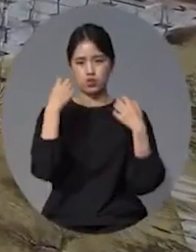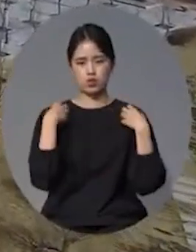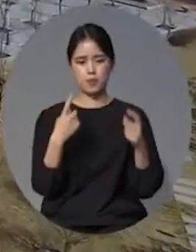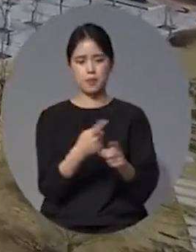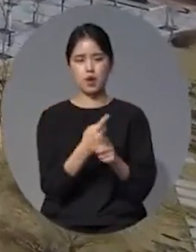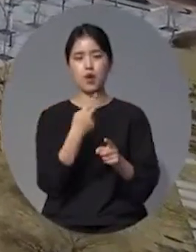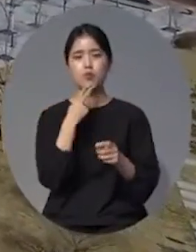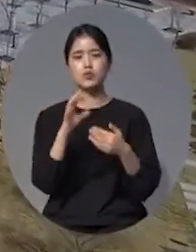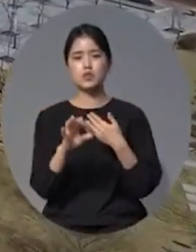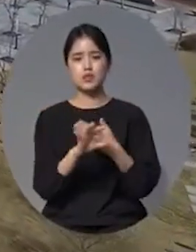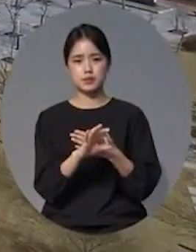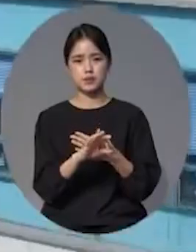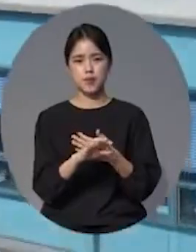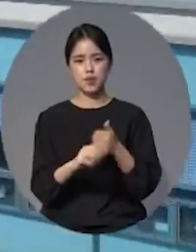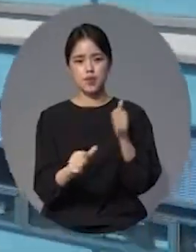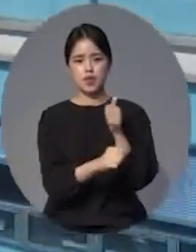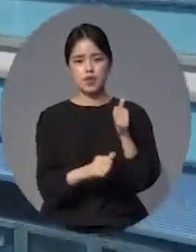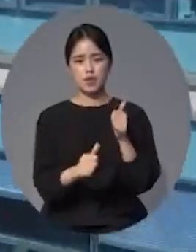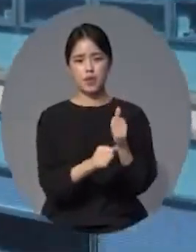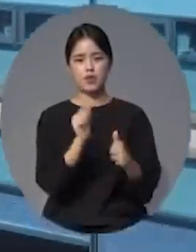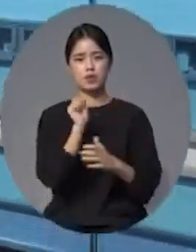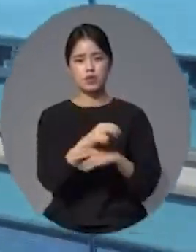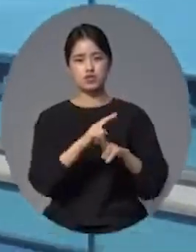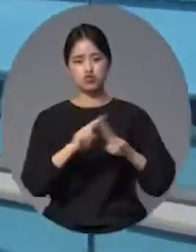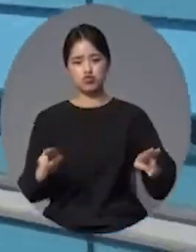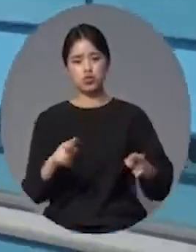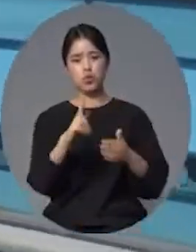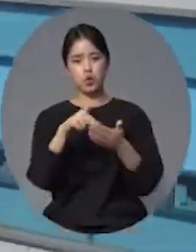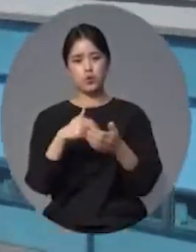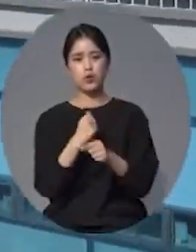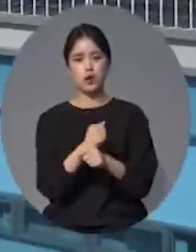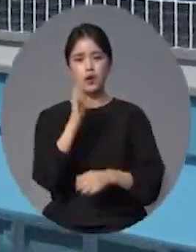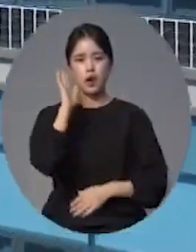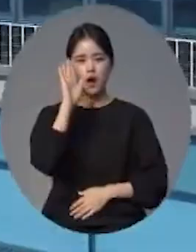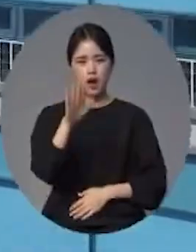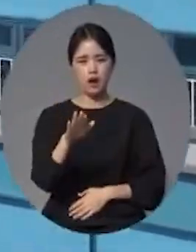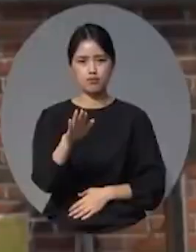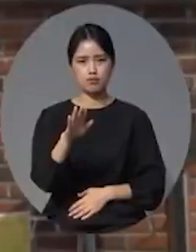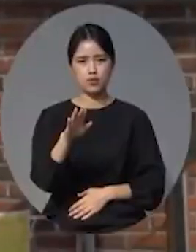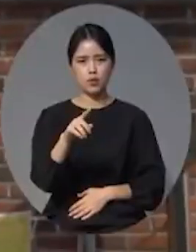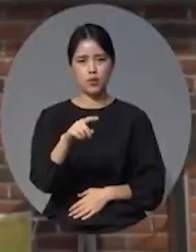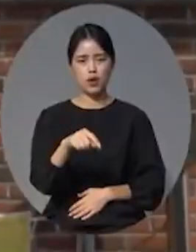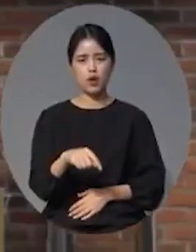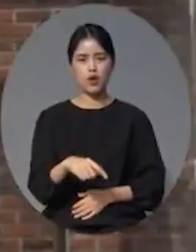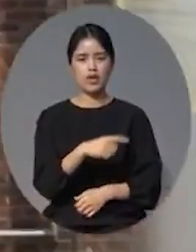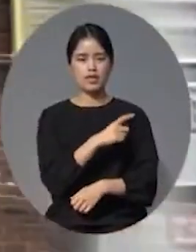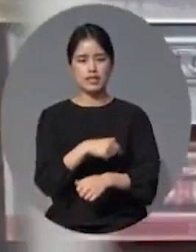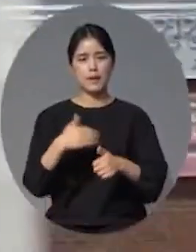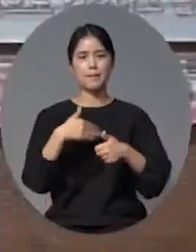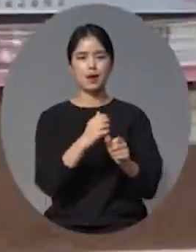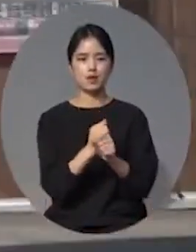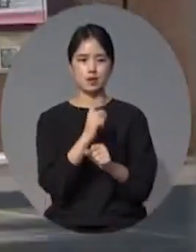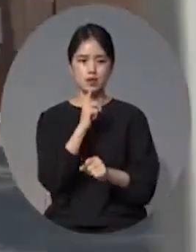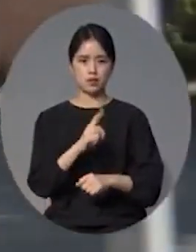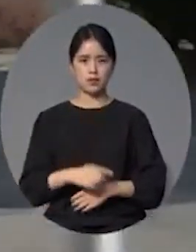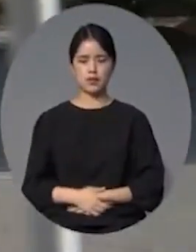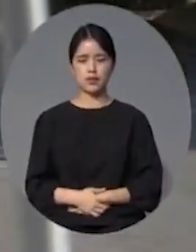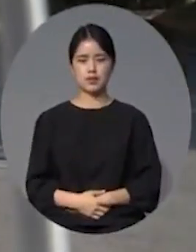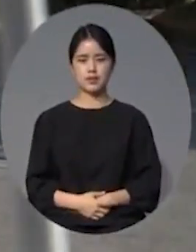경우 임원 승인 취소를 검토하겠다고 밝혀 향후 관선 이사 파견을 시사했습니다 mbc 뉴스 2종